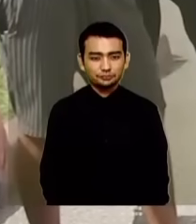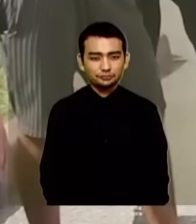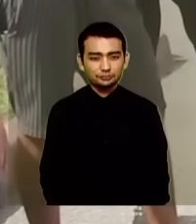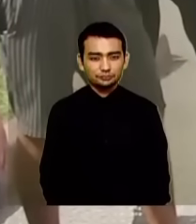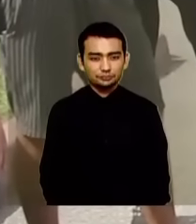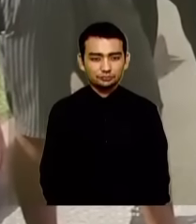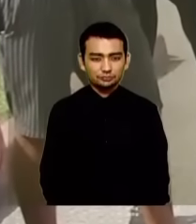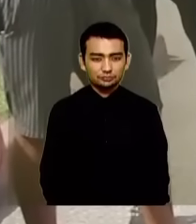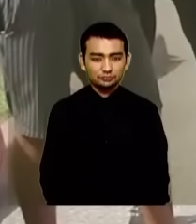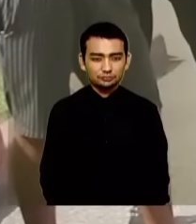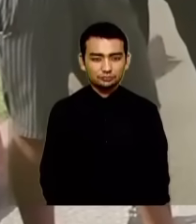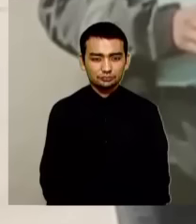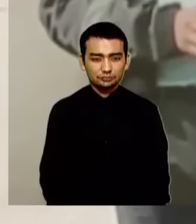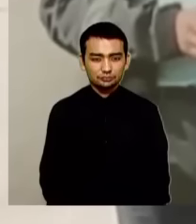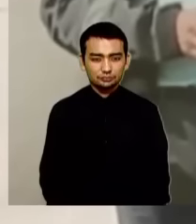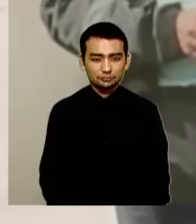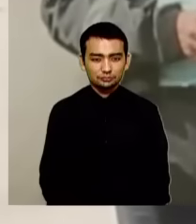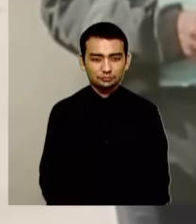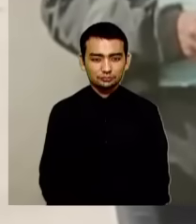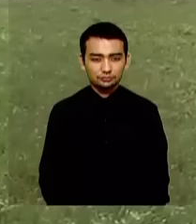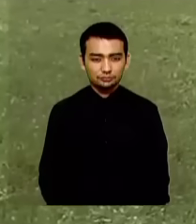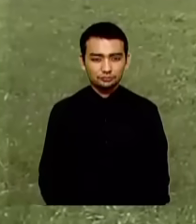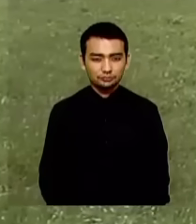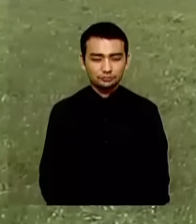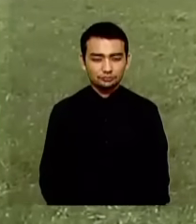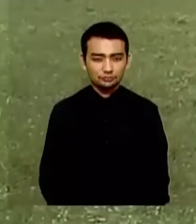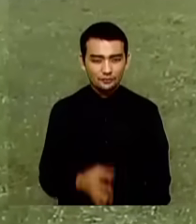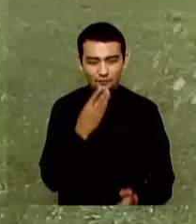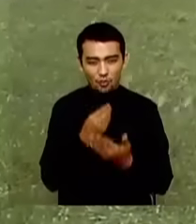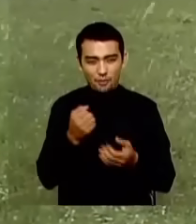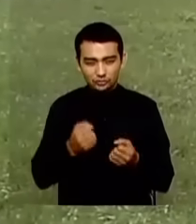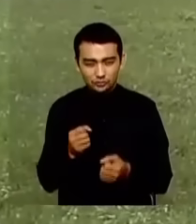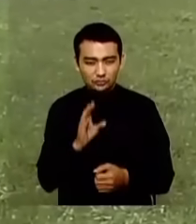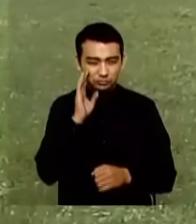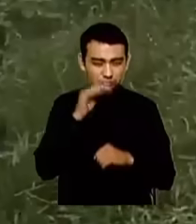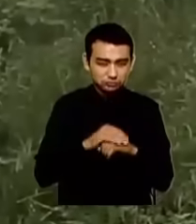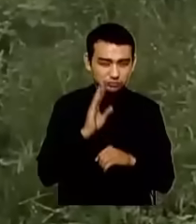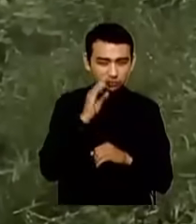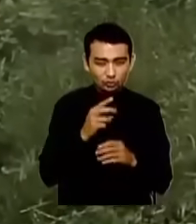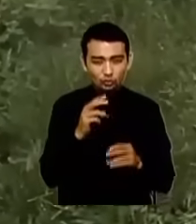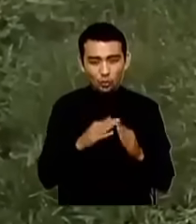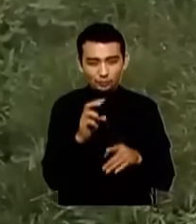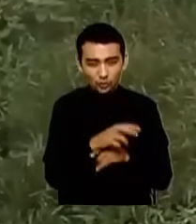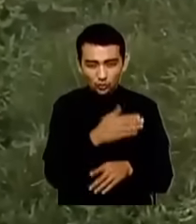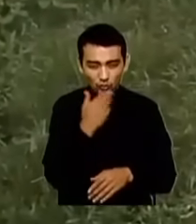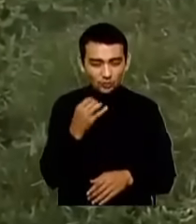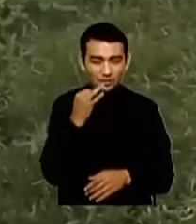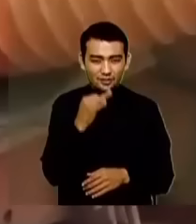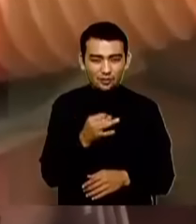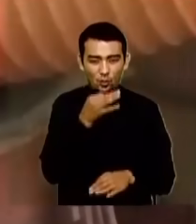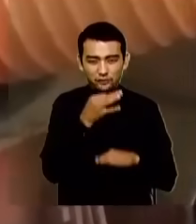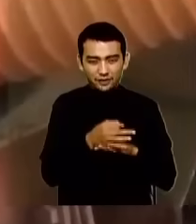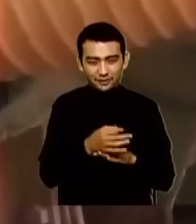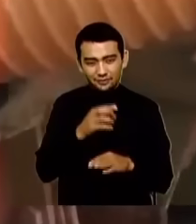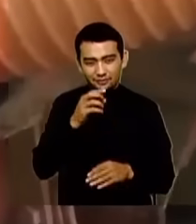дейді. Мында барсақ, ЖКХ виноват дейді. Қайда барамыз сонда? Өз көліктерімен күндіз-түні үй көрмей жұмыс істегендерге жауапты мекеменің